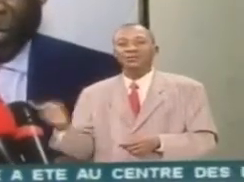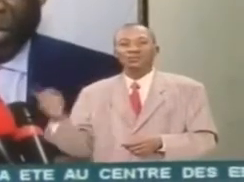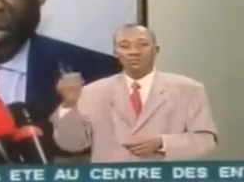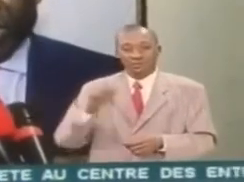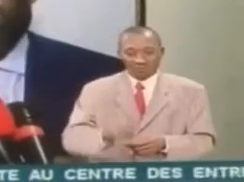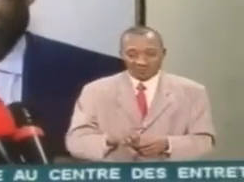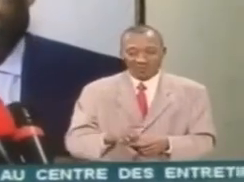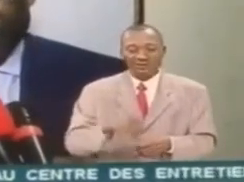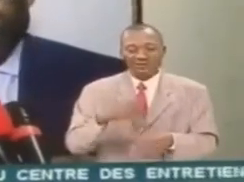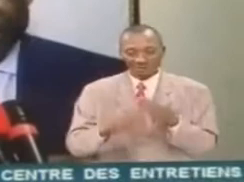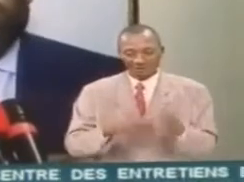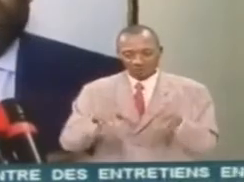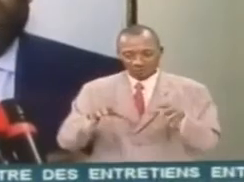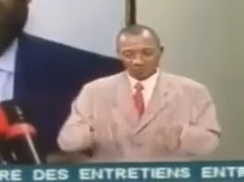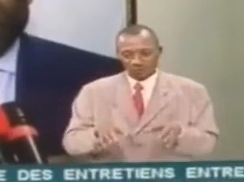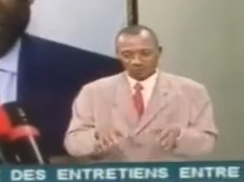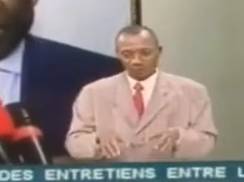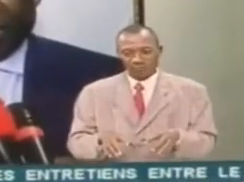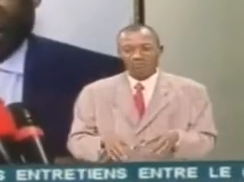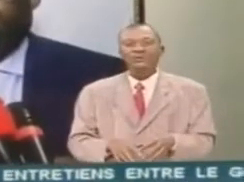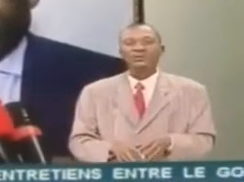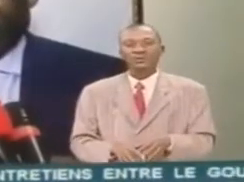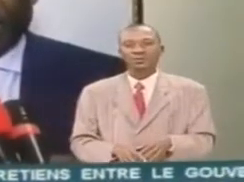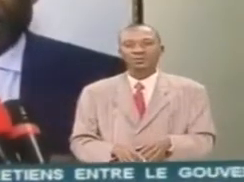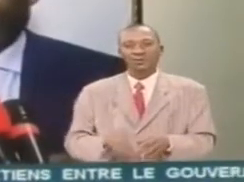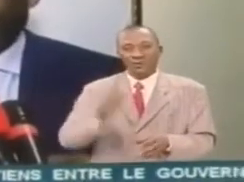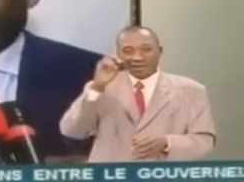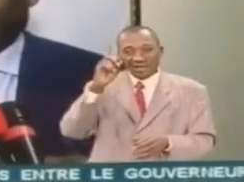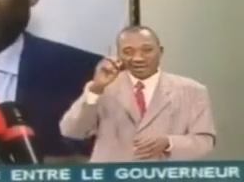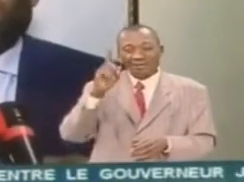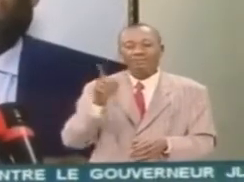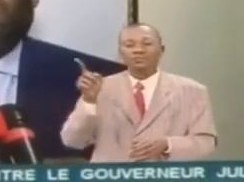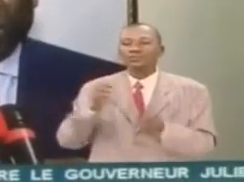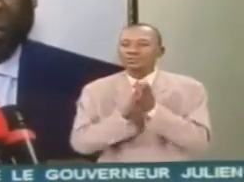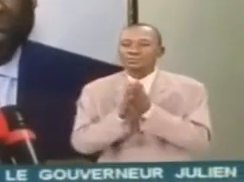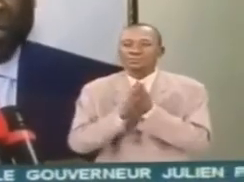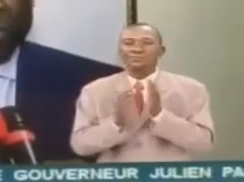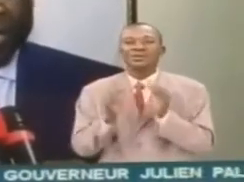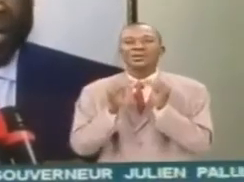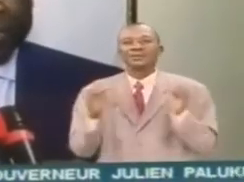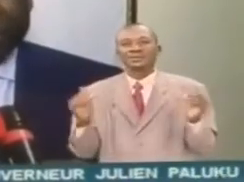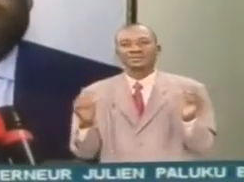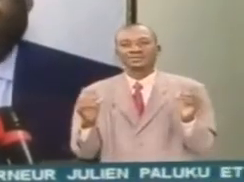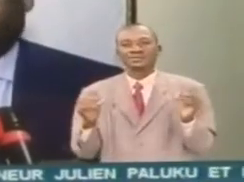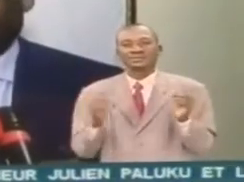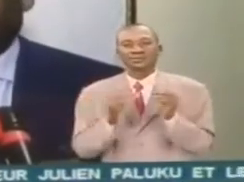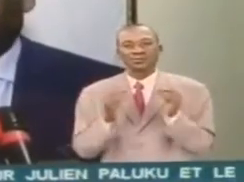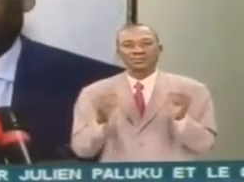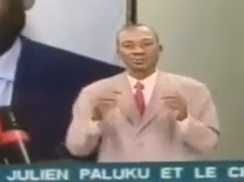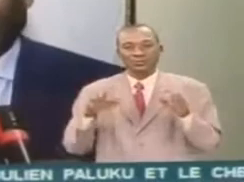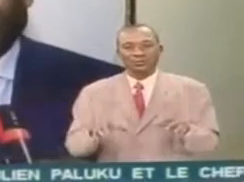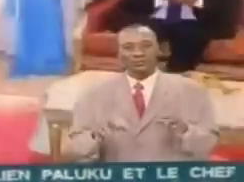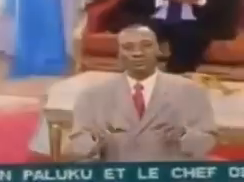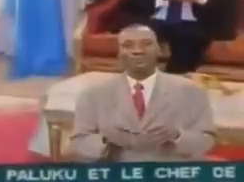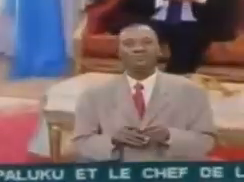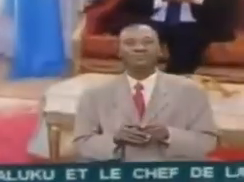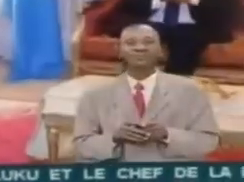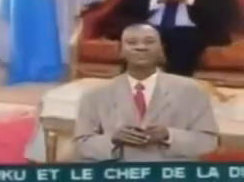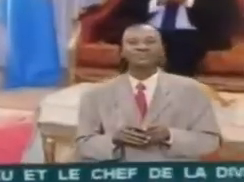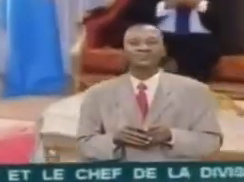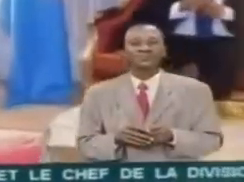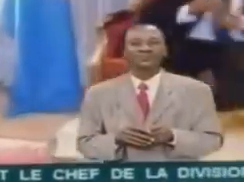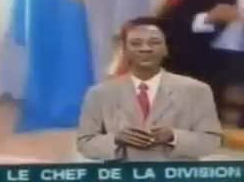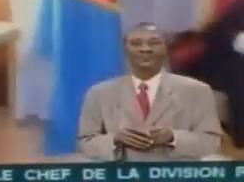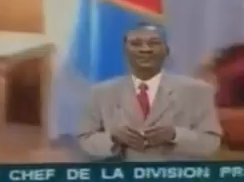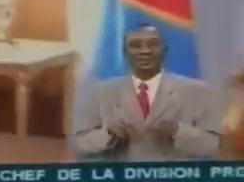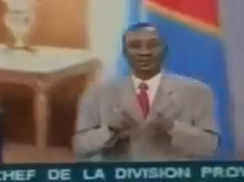basées sur le genre. Et enfin, quatrièmement, travailler à la réalisation du deuxième recensement général de la population et de l'habitat. D'origine